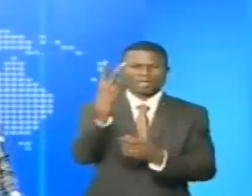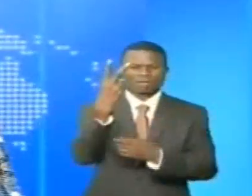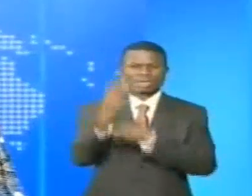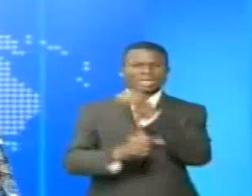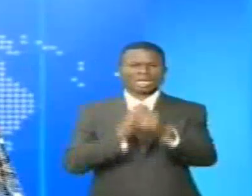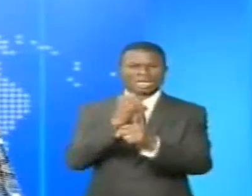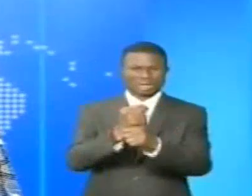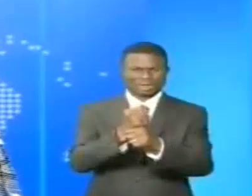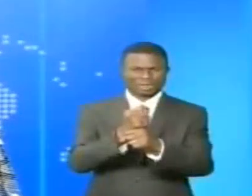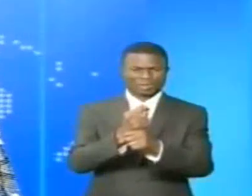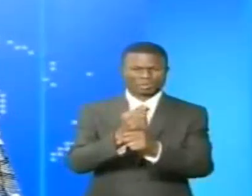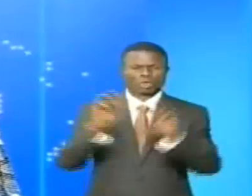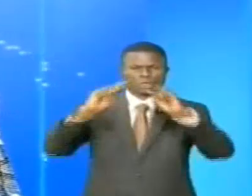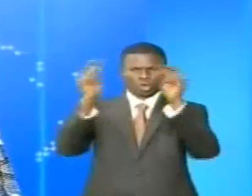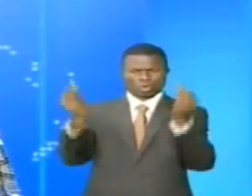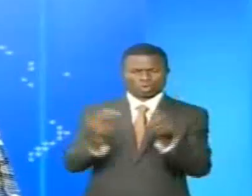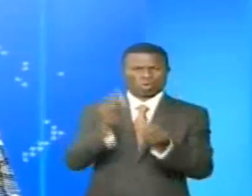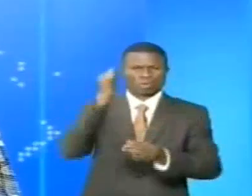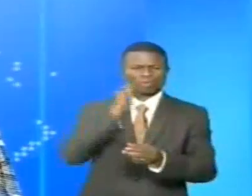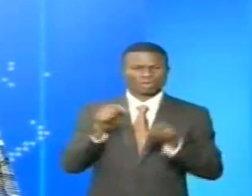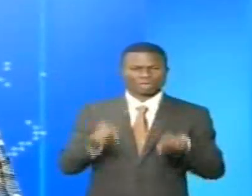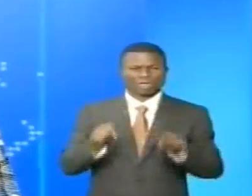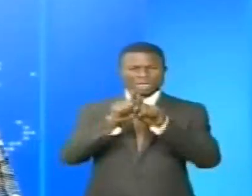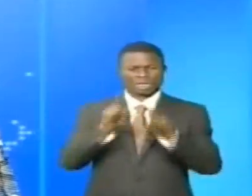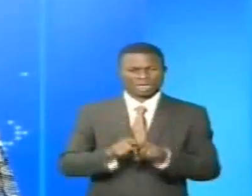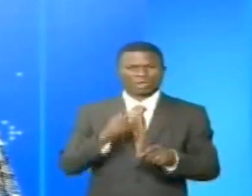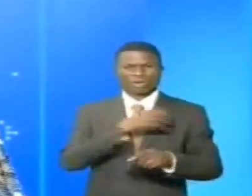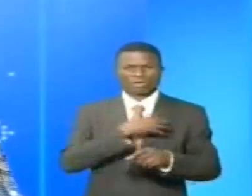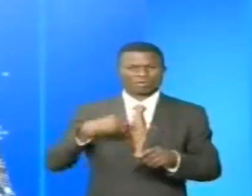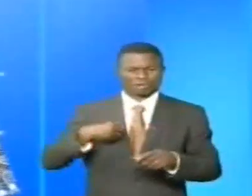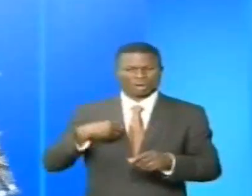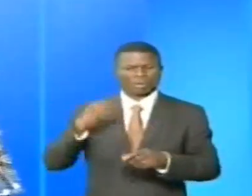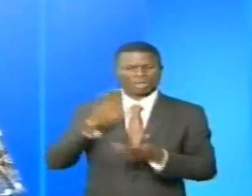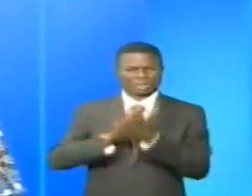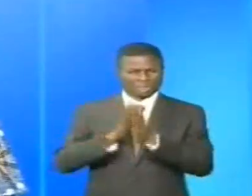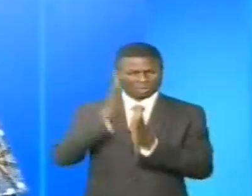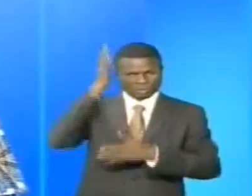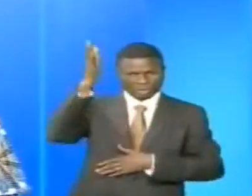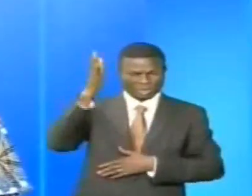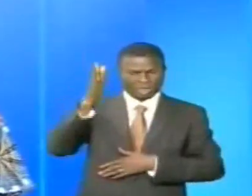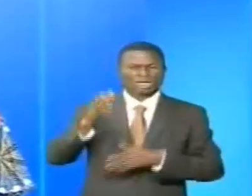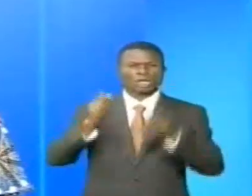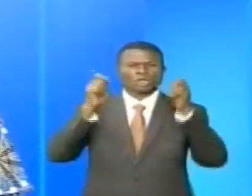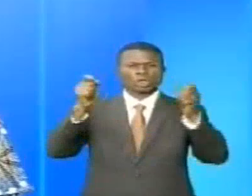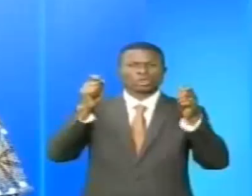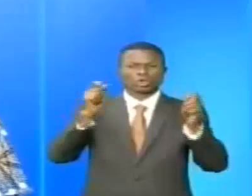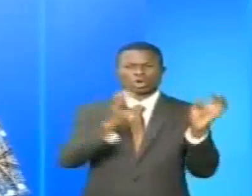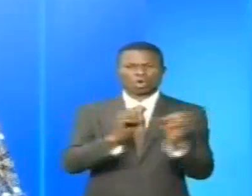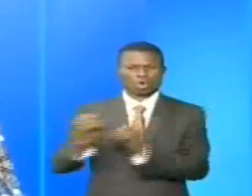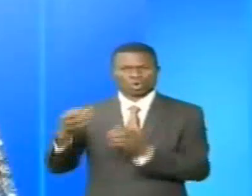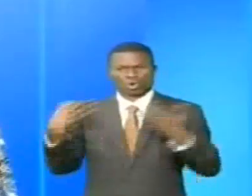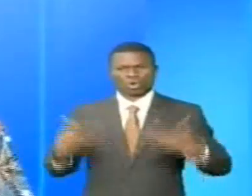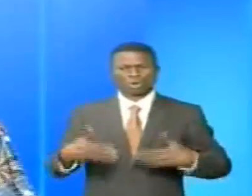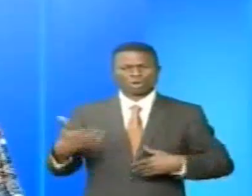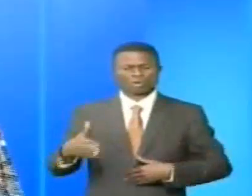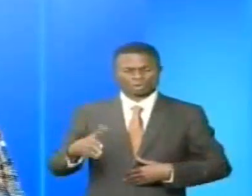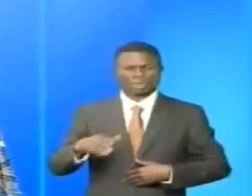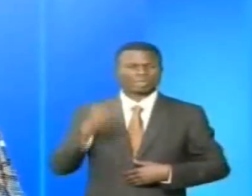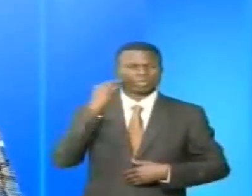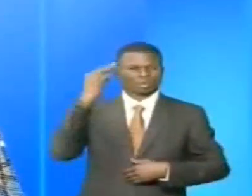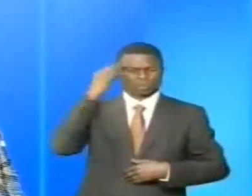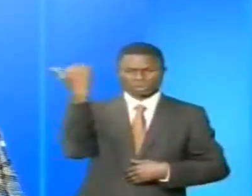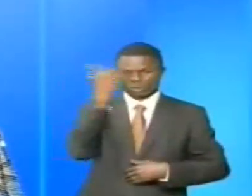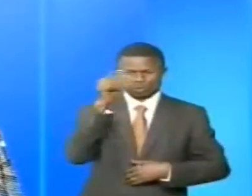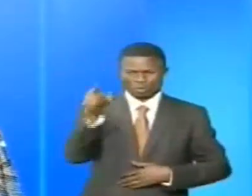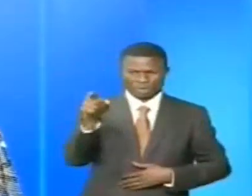de la structure fille d'aujourd'hui, femme de demain. Une conférence de presse a été organisée à cet effet, comme l'illustrent ces reportages de Lopez